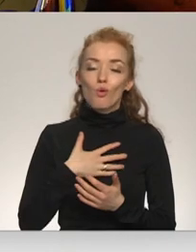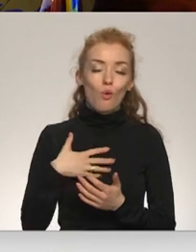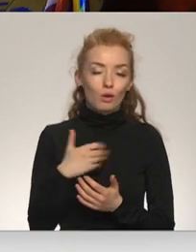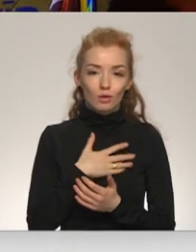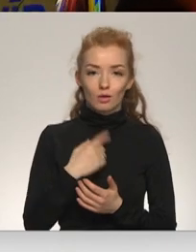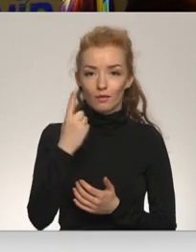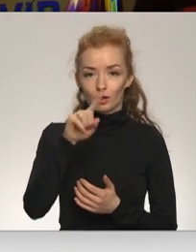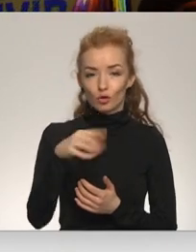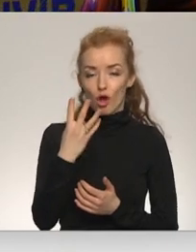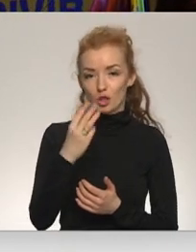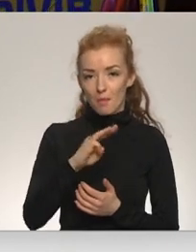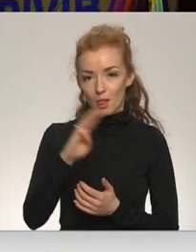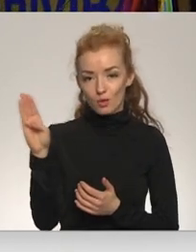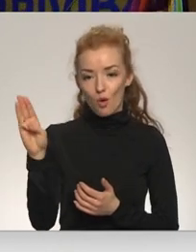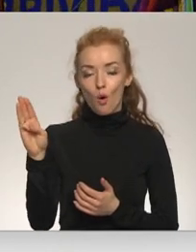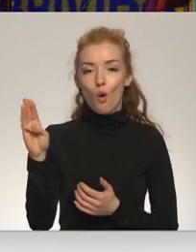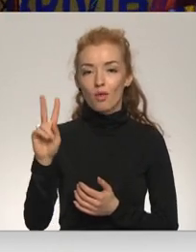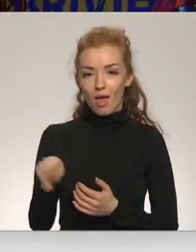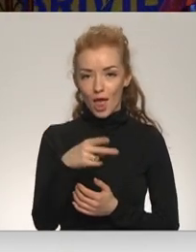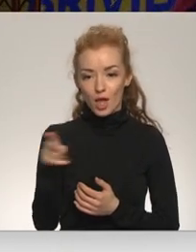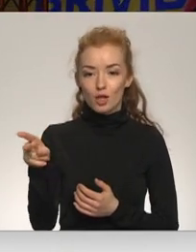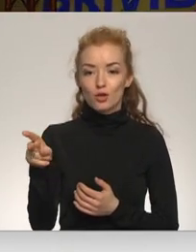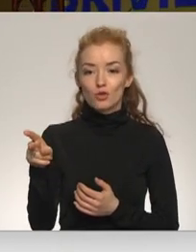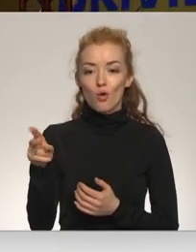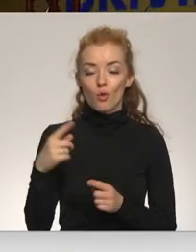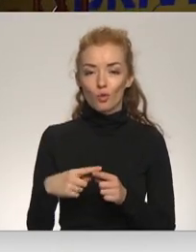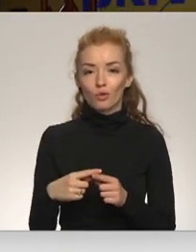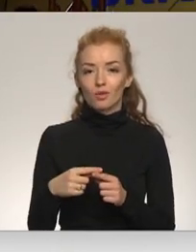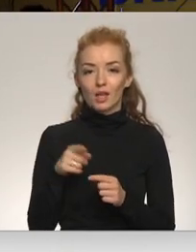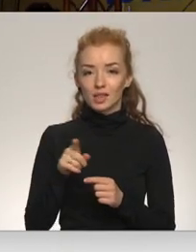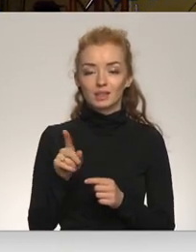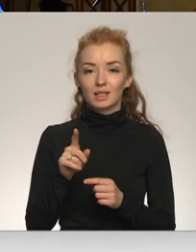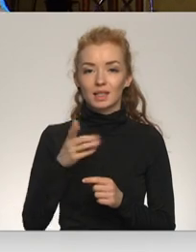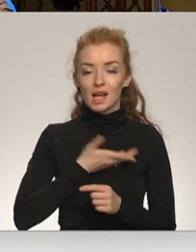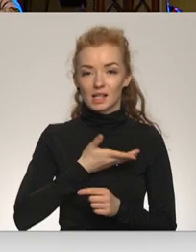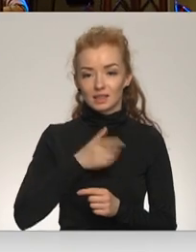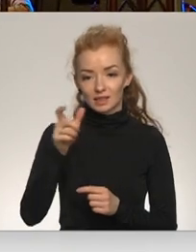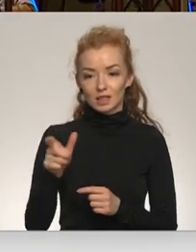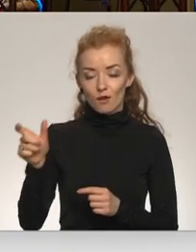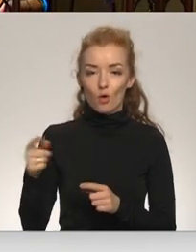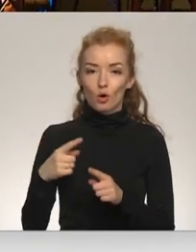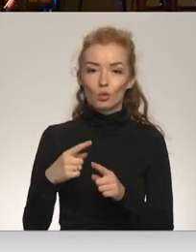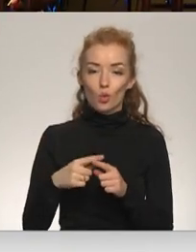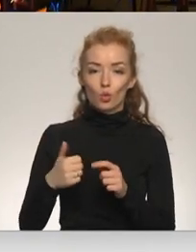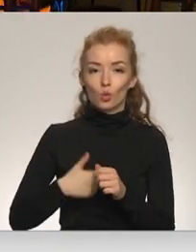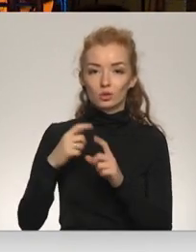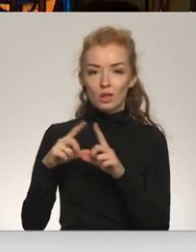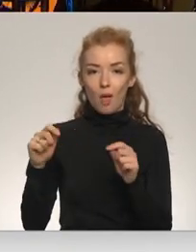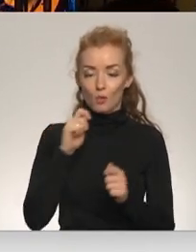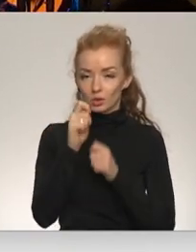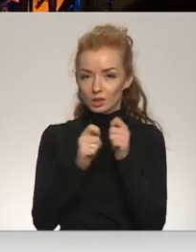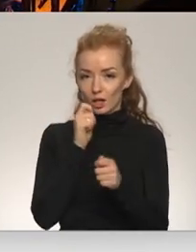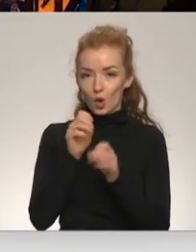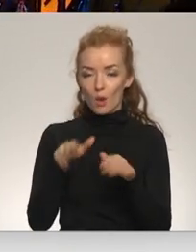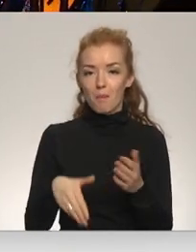tie ir 1,4 miljoni eiro, kas ir tieši iedzīvotāju un uzņēmumu ziedojumi,